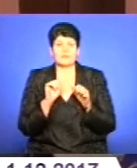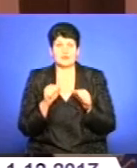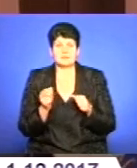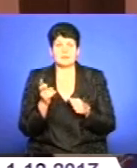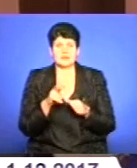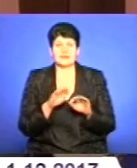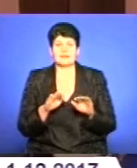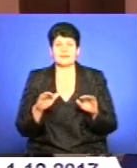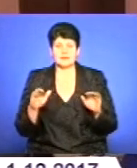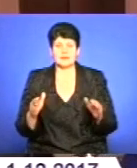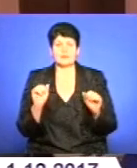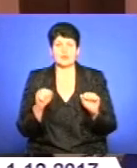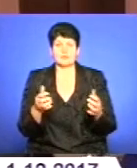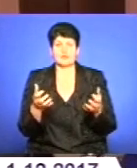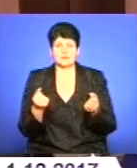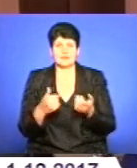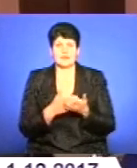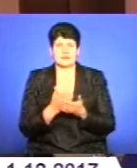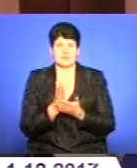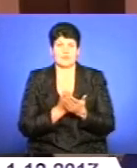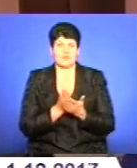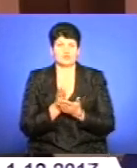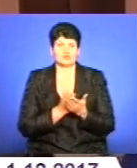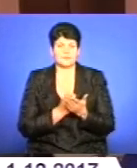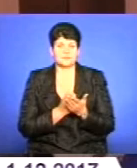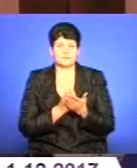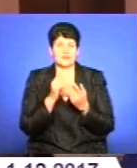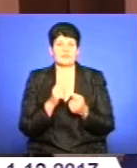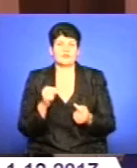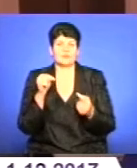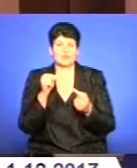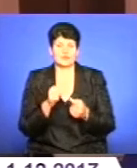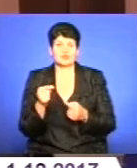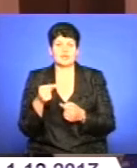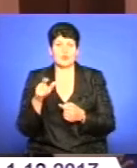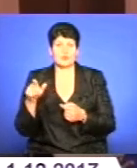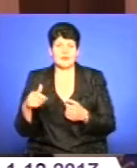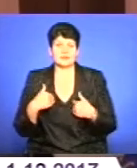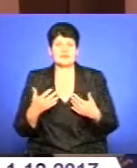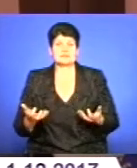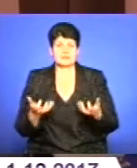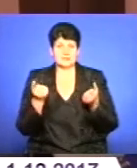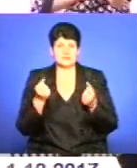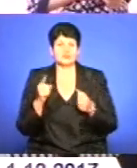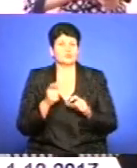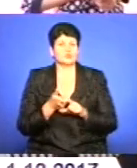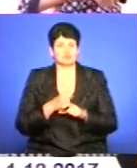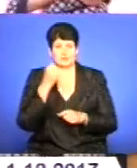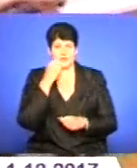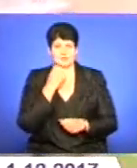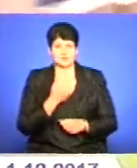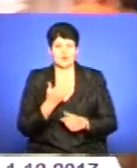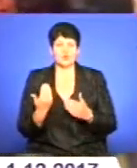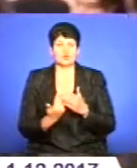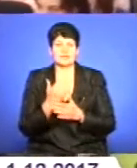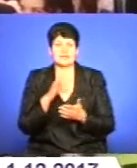дітки і могли би отримати якісні послуги. Відповідно, тернополяни нас підтримали, за що ми їм дуже вдячні.